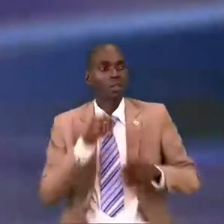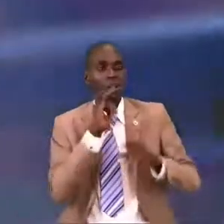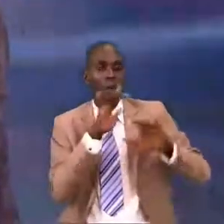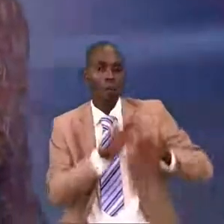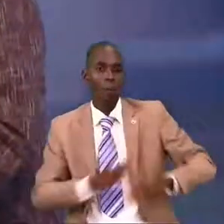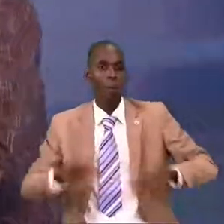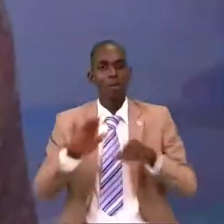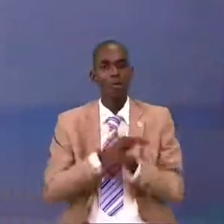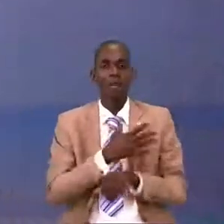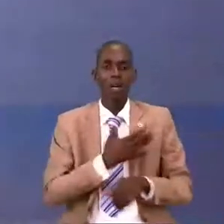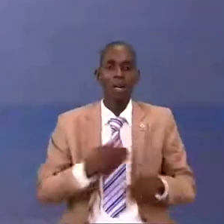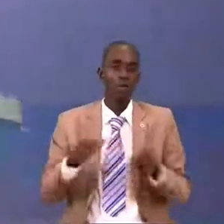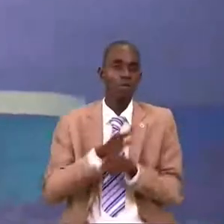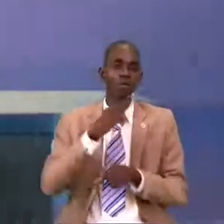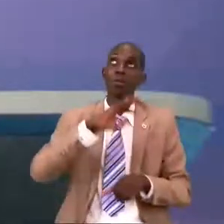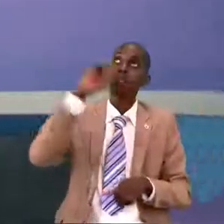colère. Il dit,